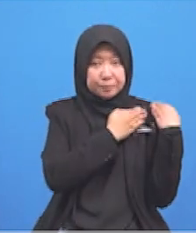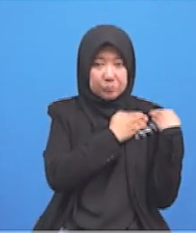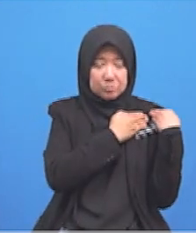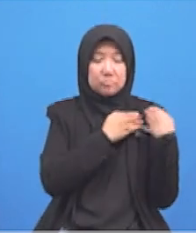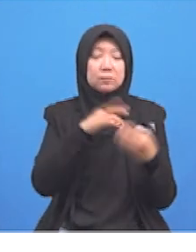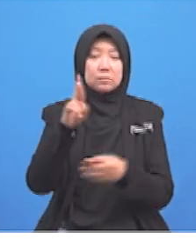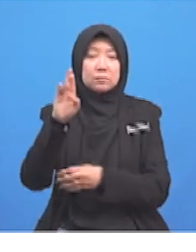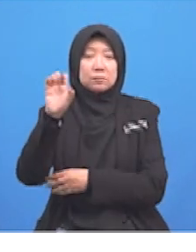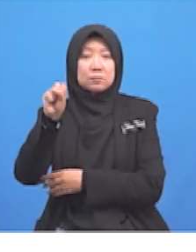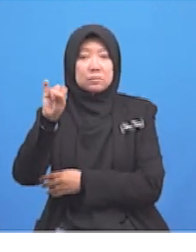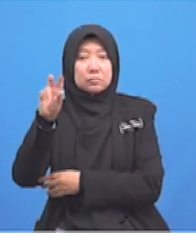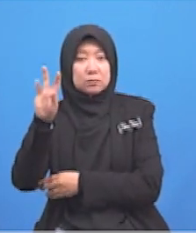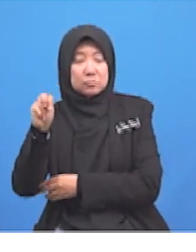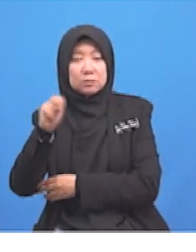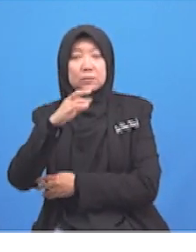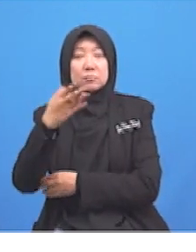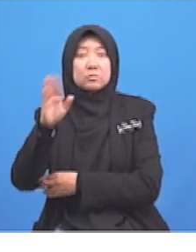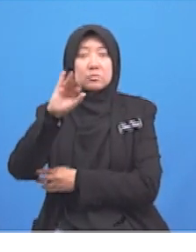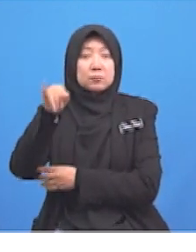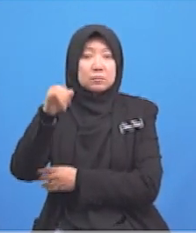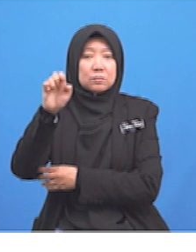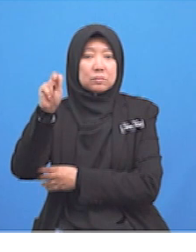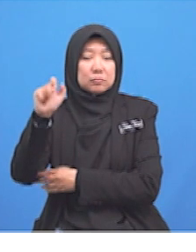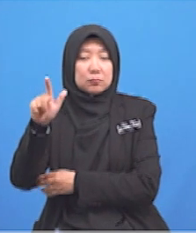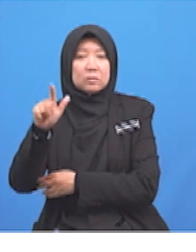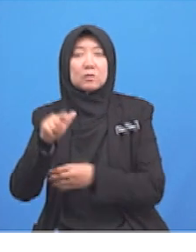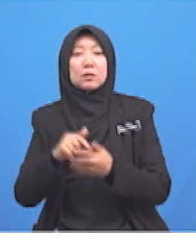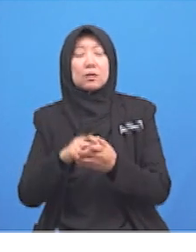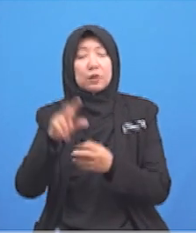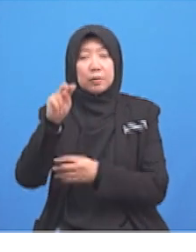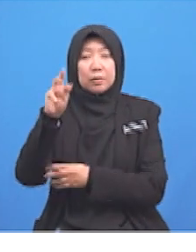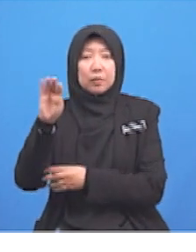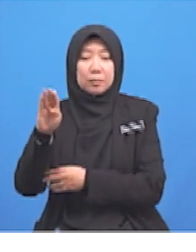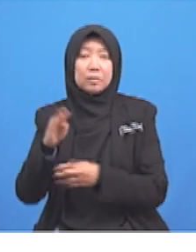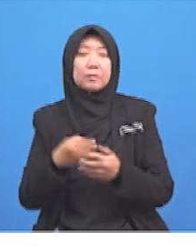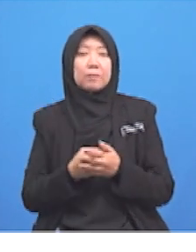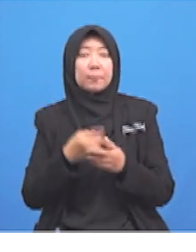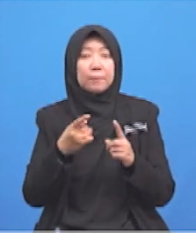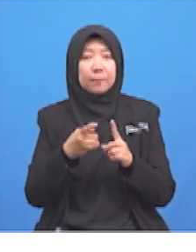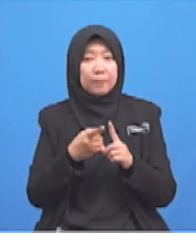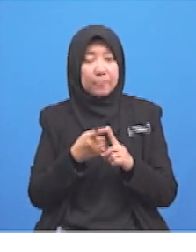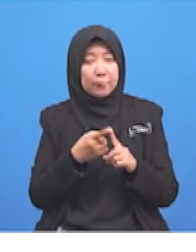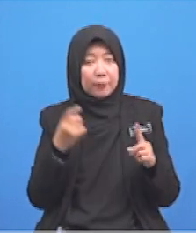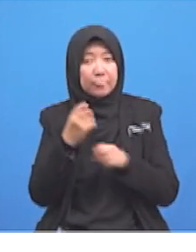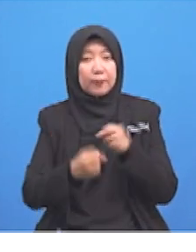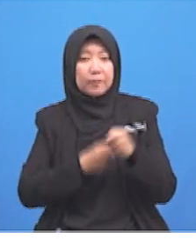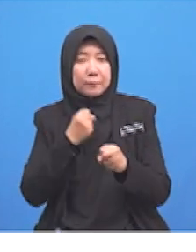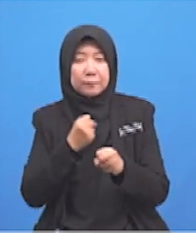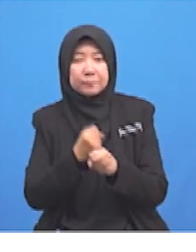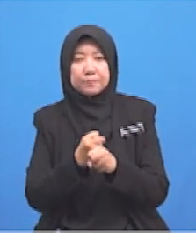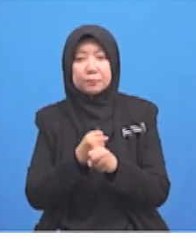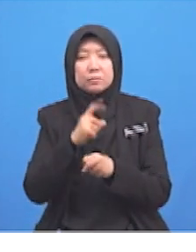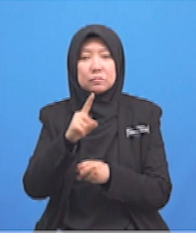Melayu Bersekutu dari tahun 1896 sehingga tahun 1900. Selepas